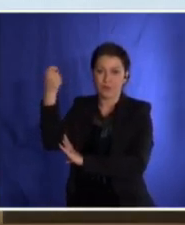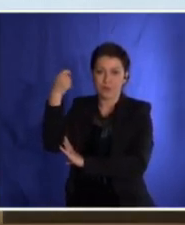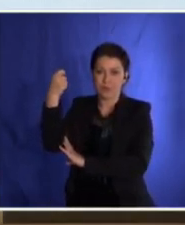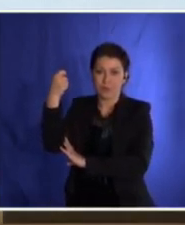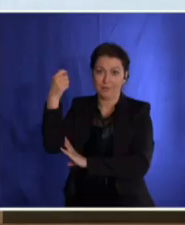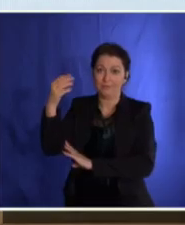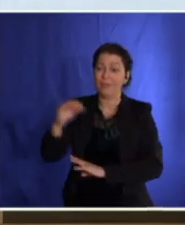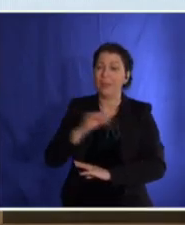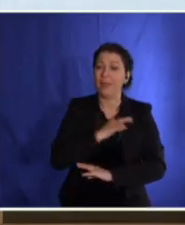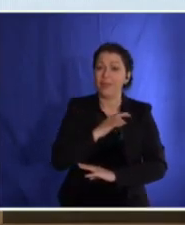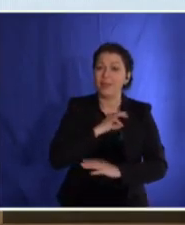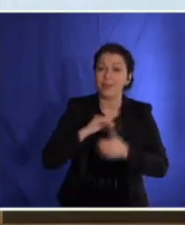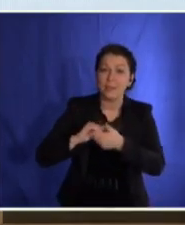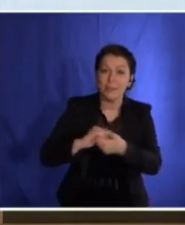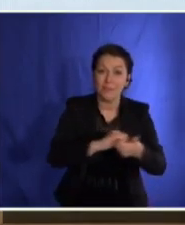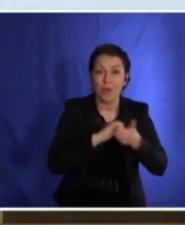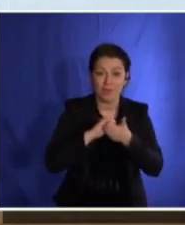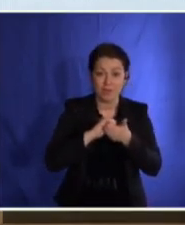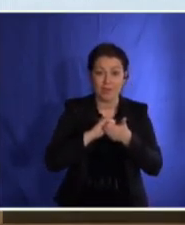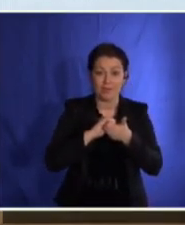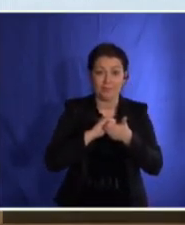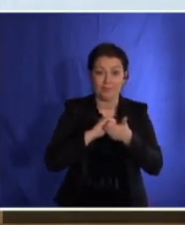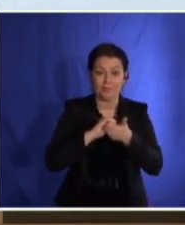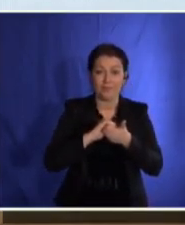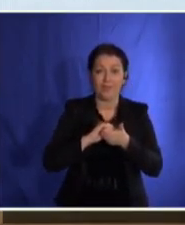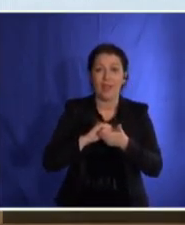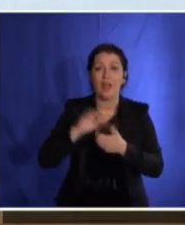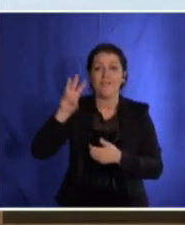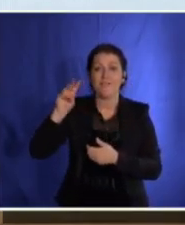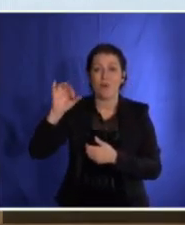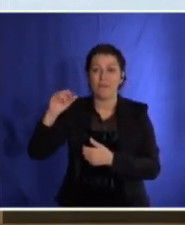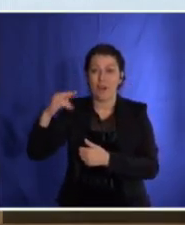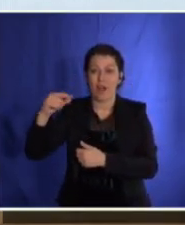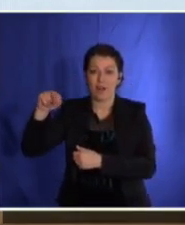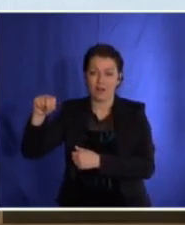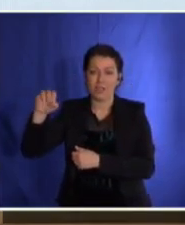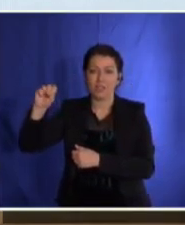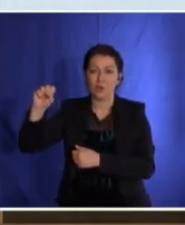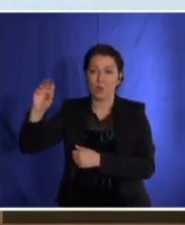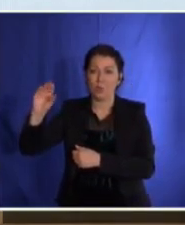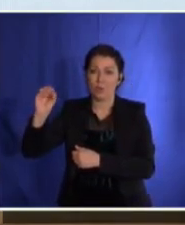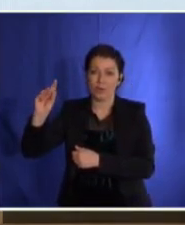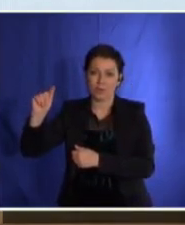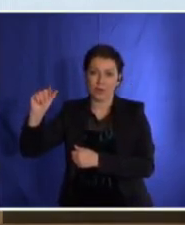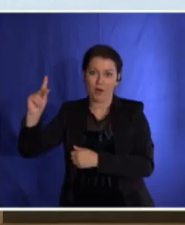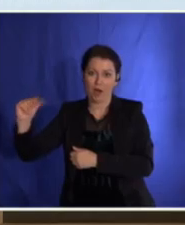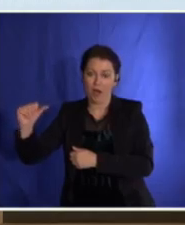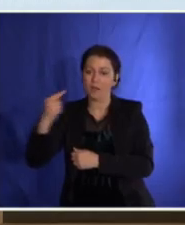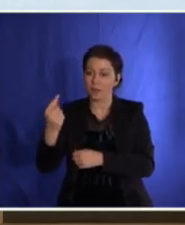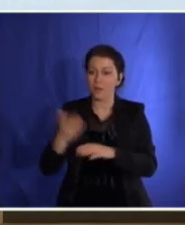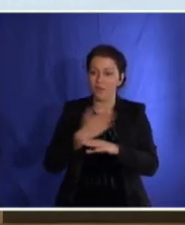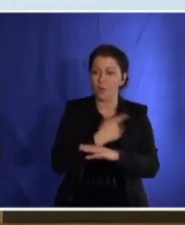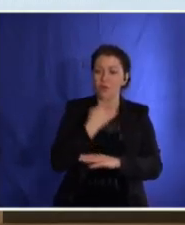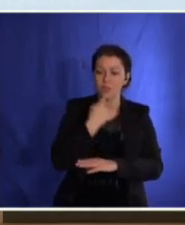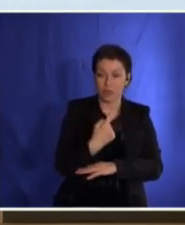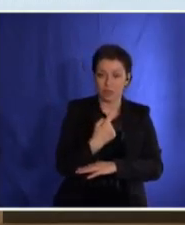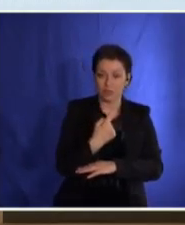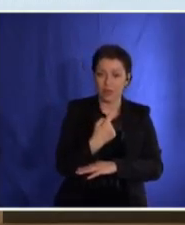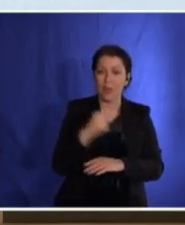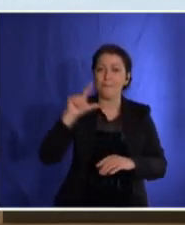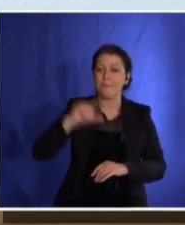Liebe Freunde, Wolfgang Sobotka hat es angesprochen. Mit der Reform der Mindestsicherung haben